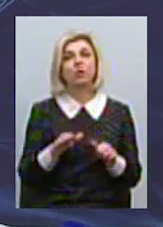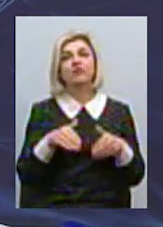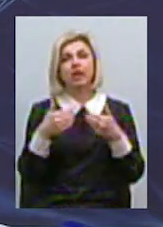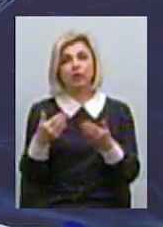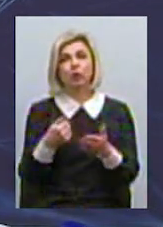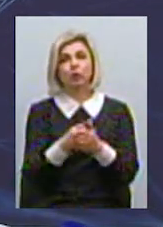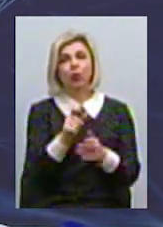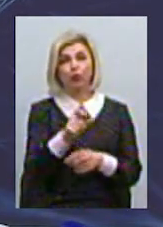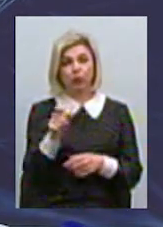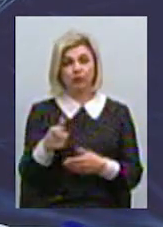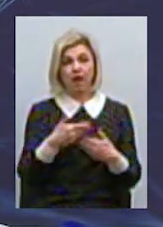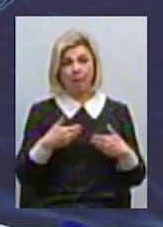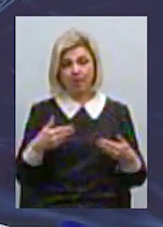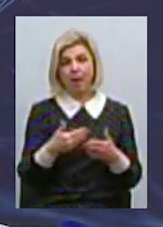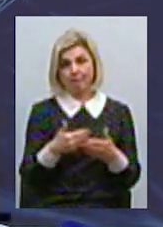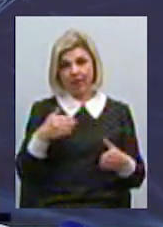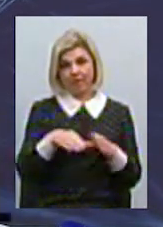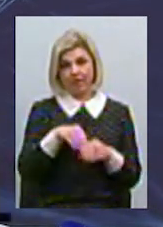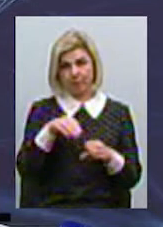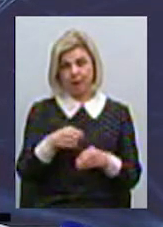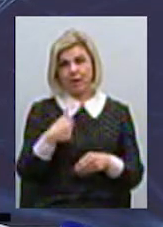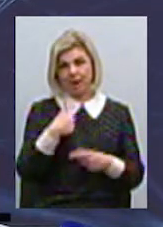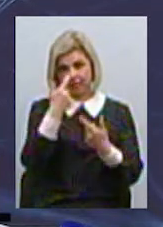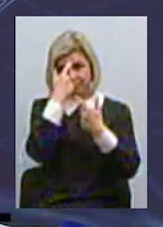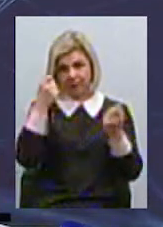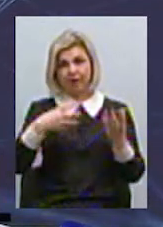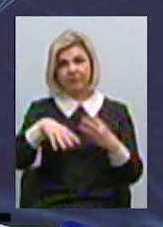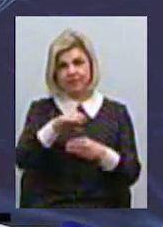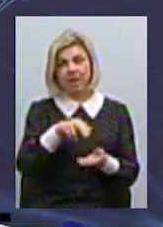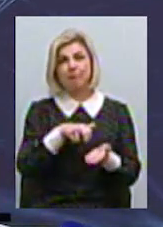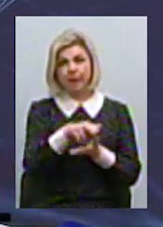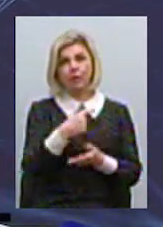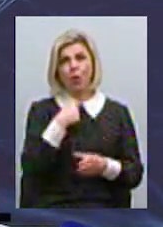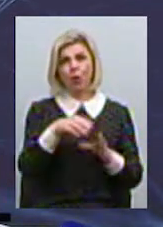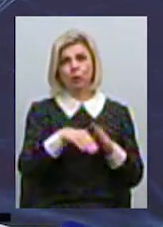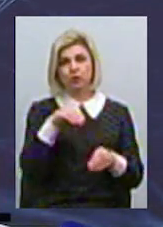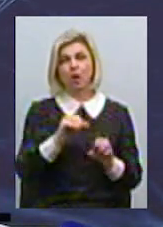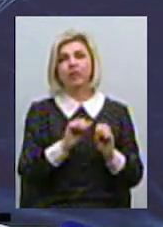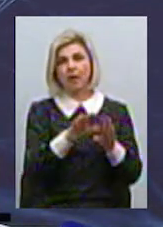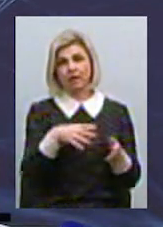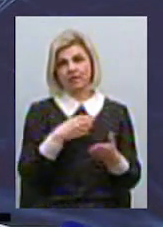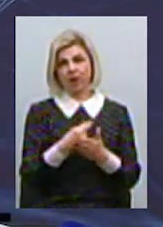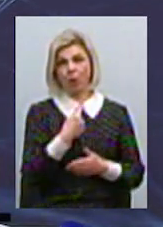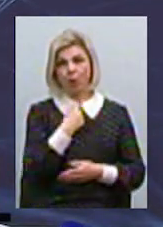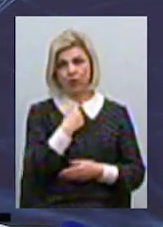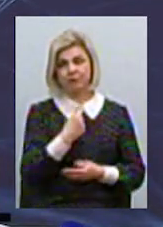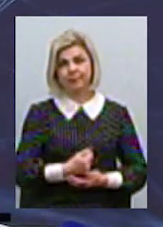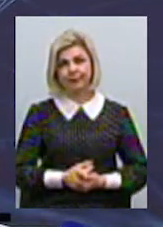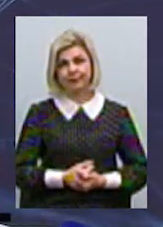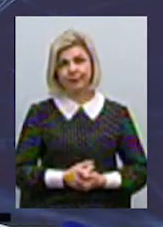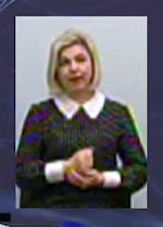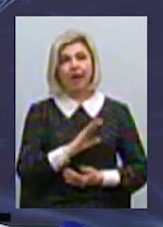людей. Ми стоїмо з вами напередодні виборів. Я закликаю всіх піти і проголосувати, віддати свій голос.